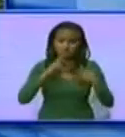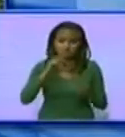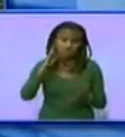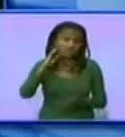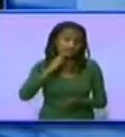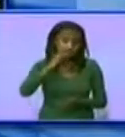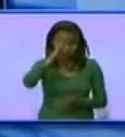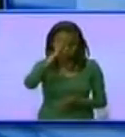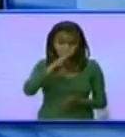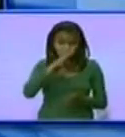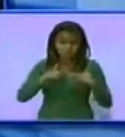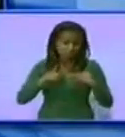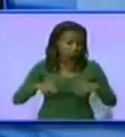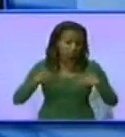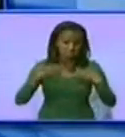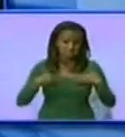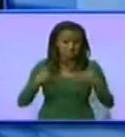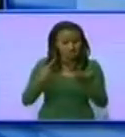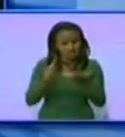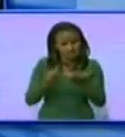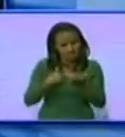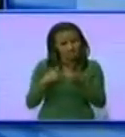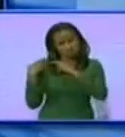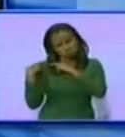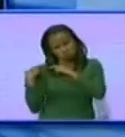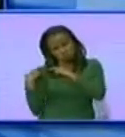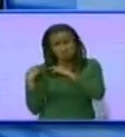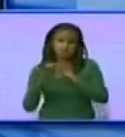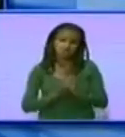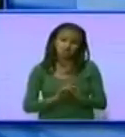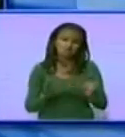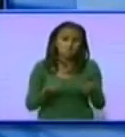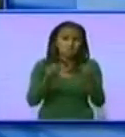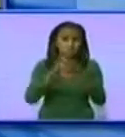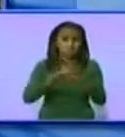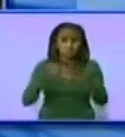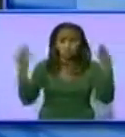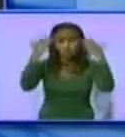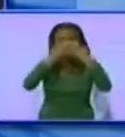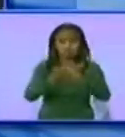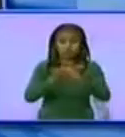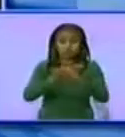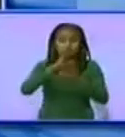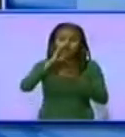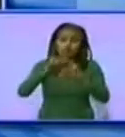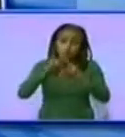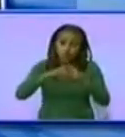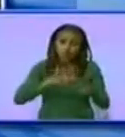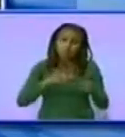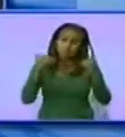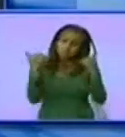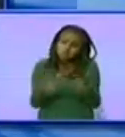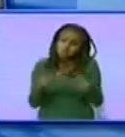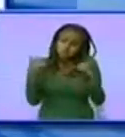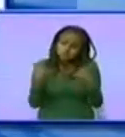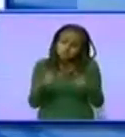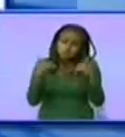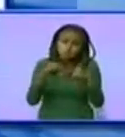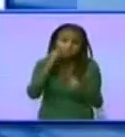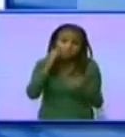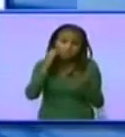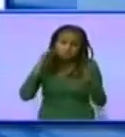ከነሱ በመፈጠሬ። ጫና ያለው ይመስለኝ ለኔ አሁን ቤት ብዙ ጊዜ ማታ ያው ከልጆች ጋር ተጫውቼ ማታ ነው ቤት